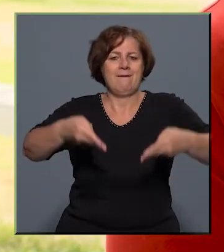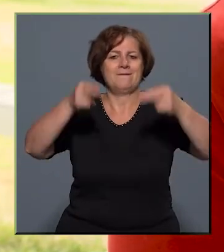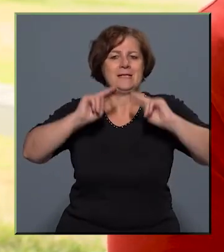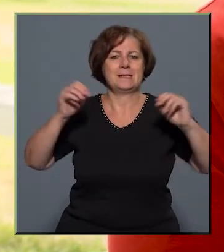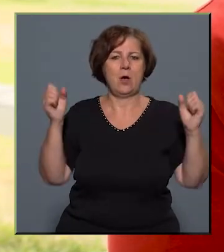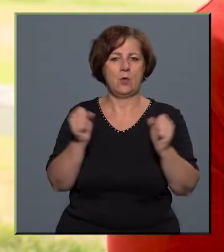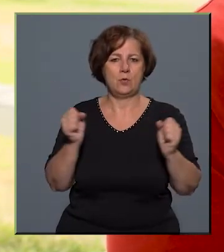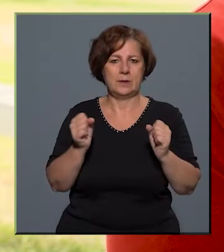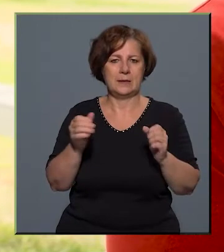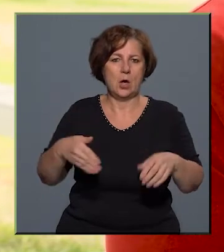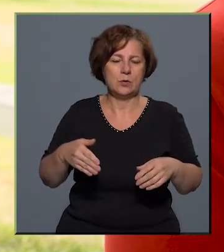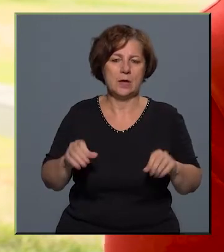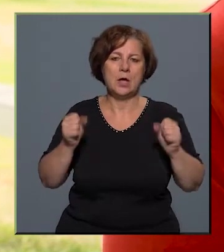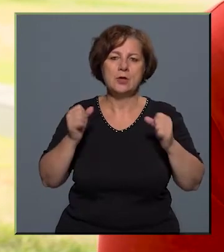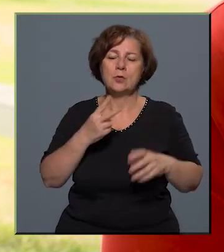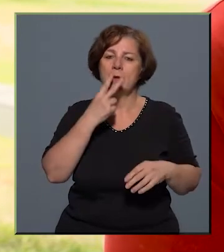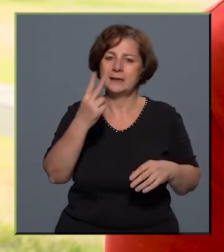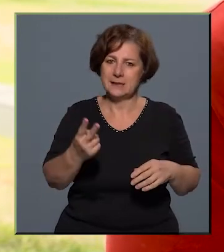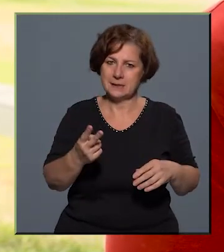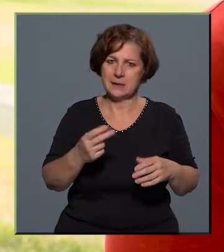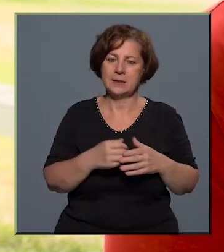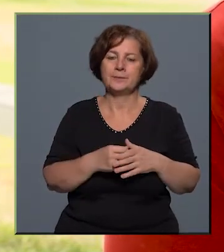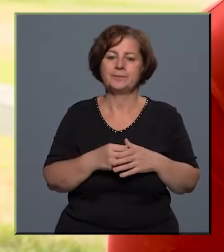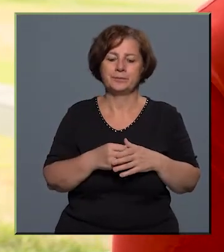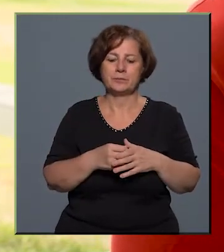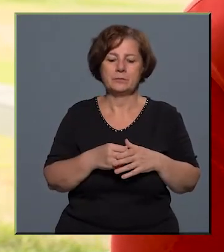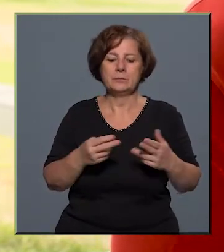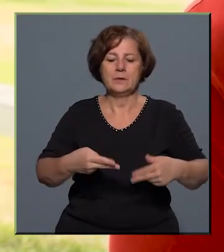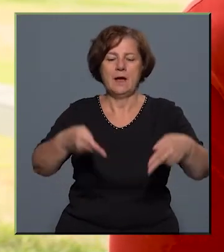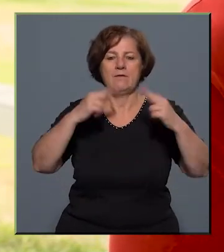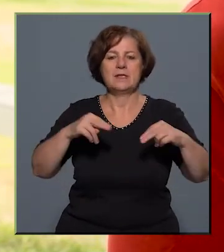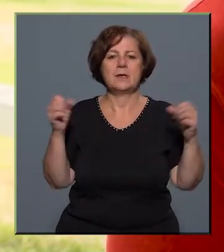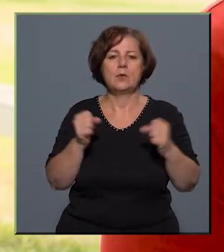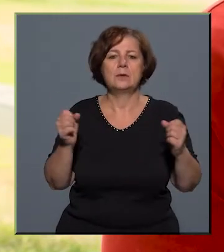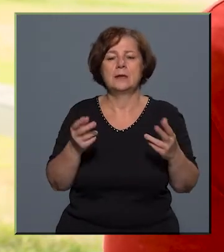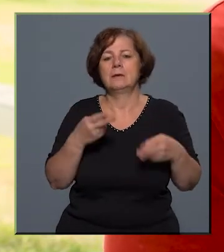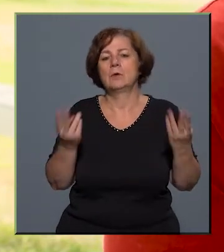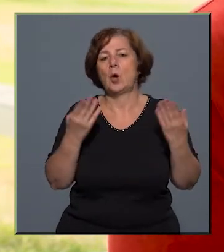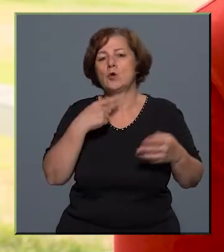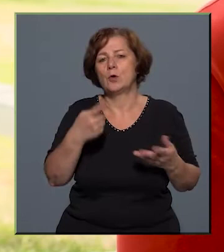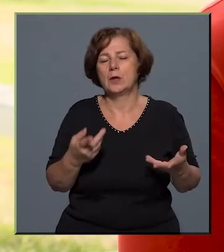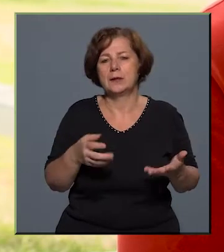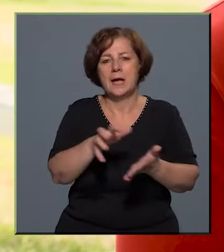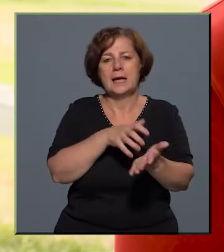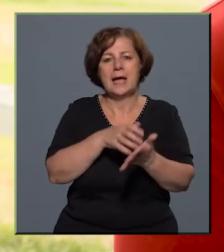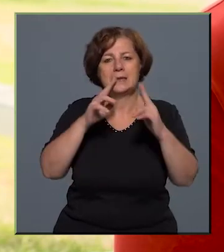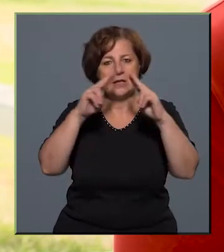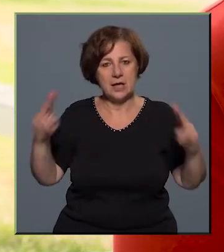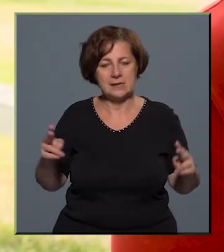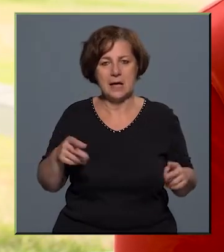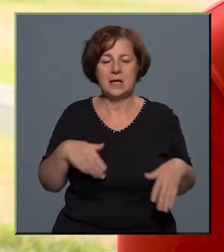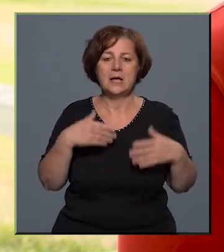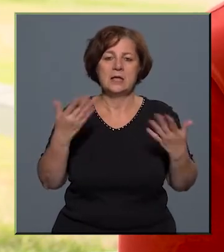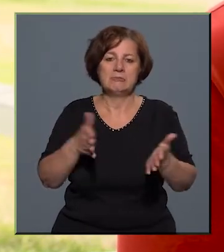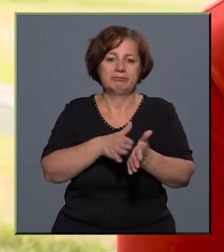igyekezzenek visszahűteni a kutyát. Ez a gyakorlatban úgy néz ki, mert visszahűteni ez könnyű, de sok ember nem tudhatja. Ez például egy kertes